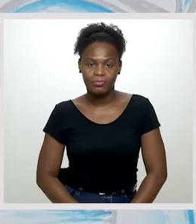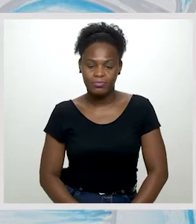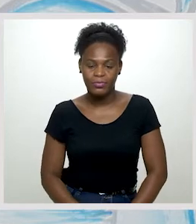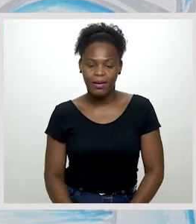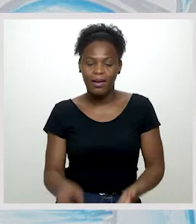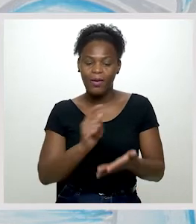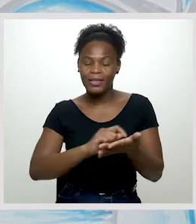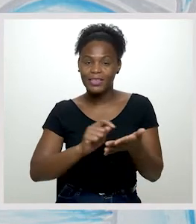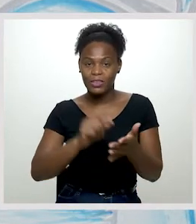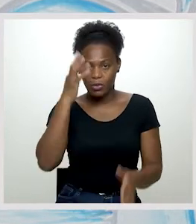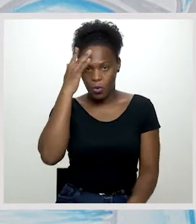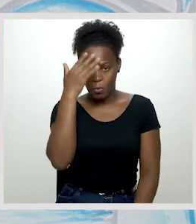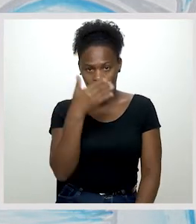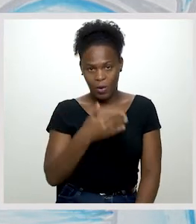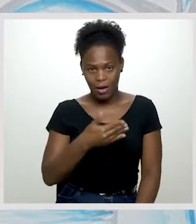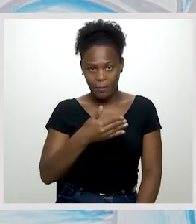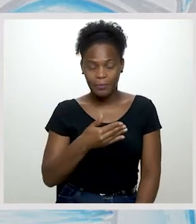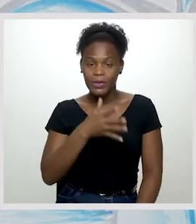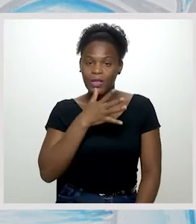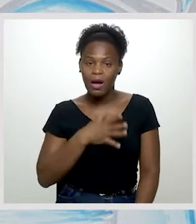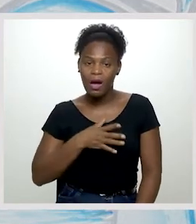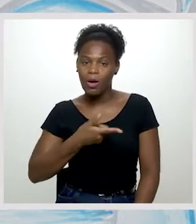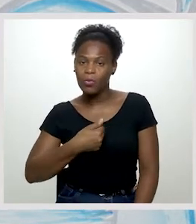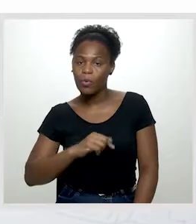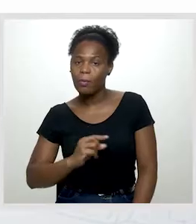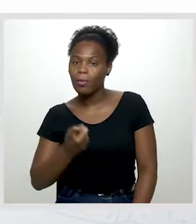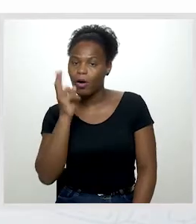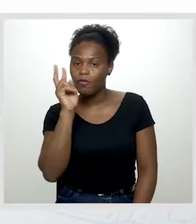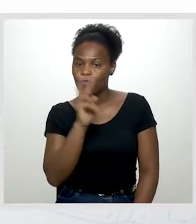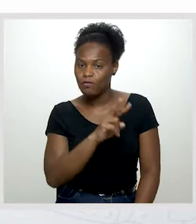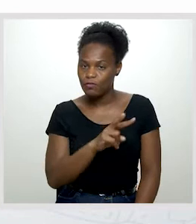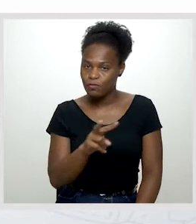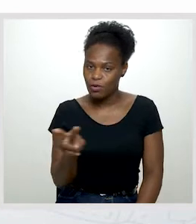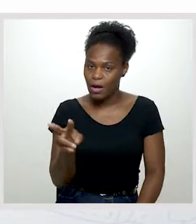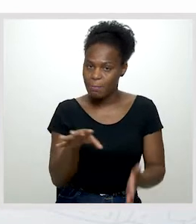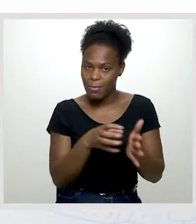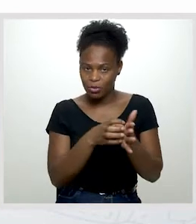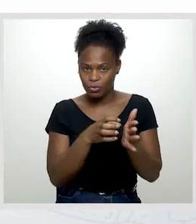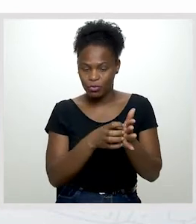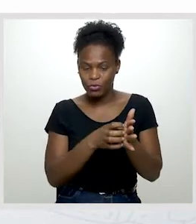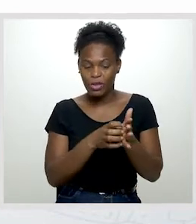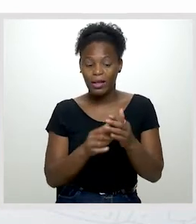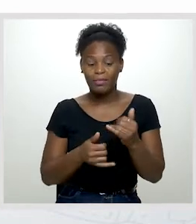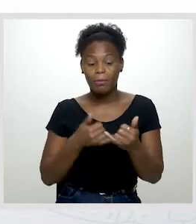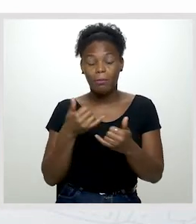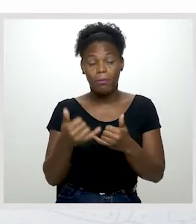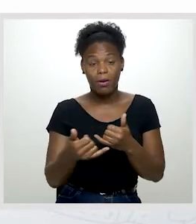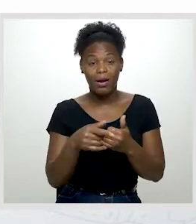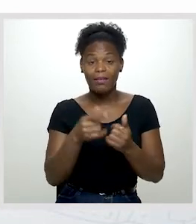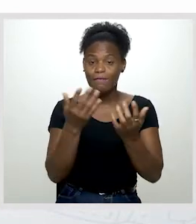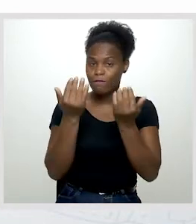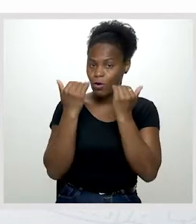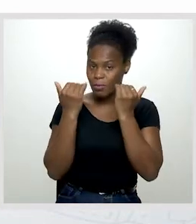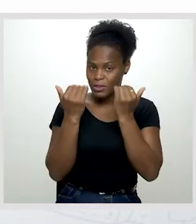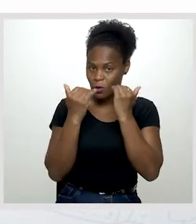L'exercice numéro 1 nous dit d'observer les images et à partir des informations